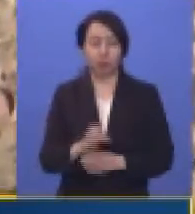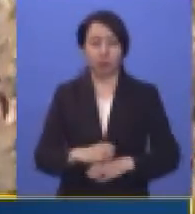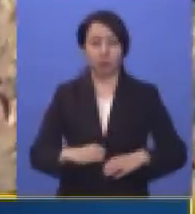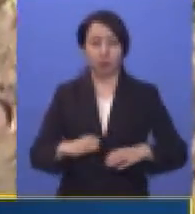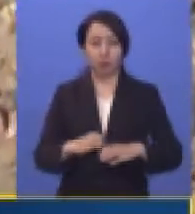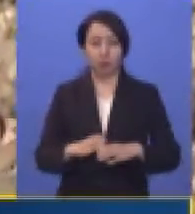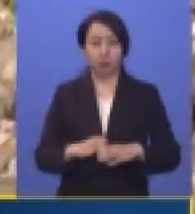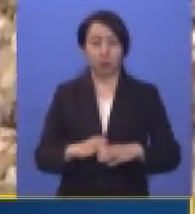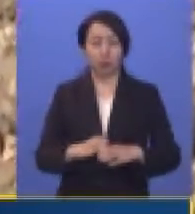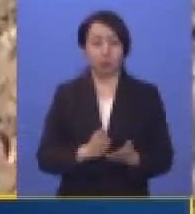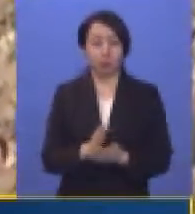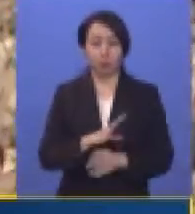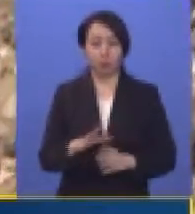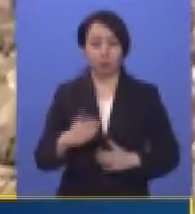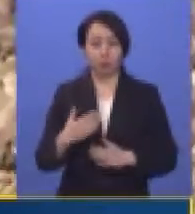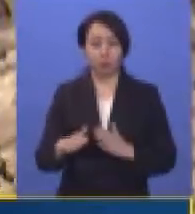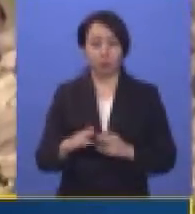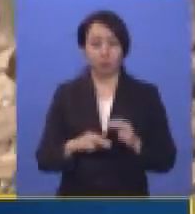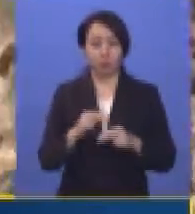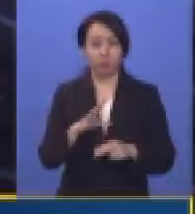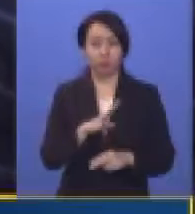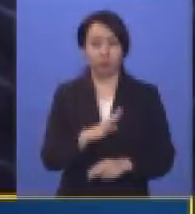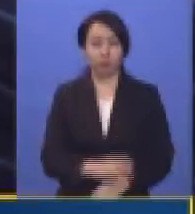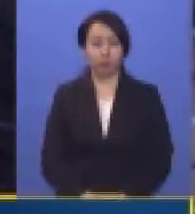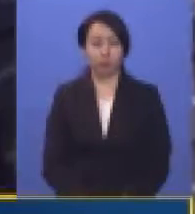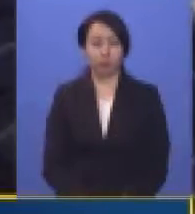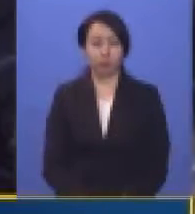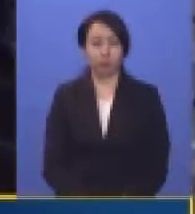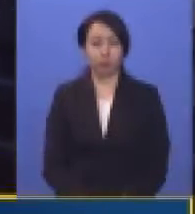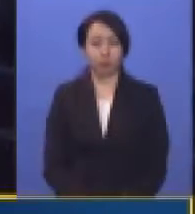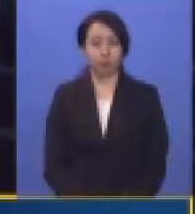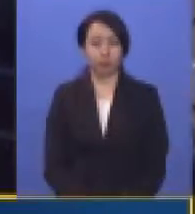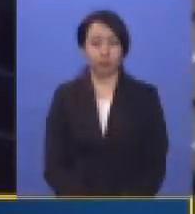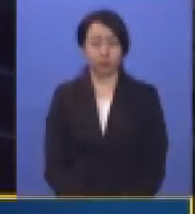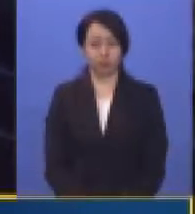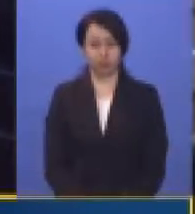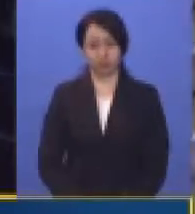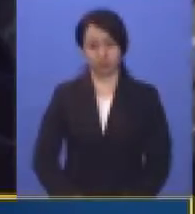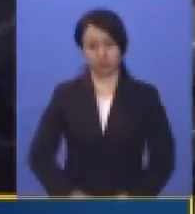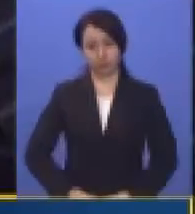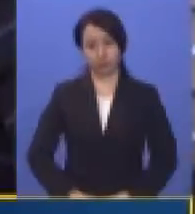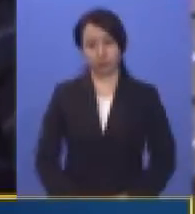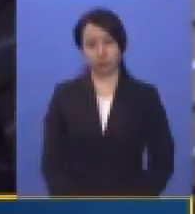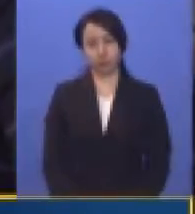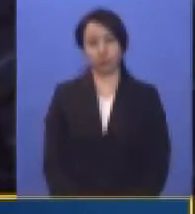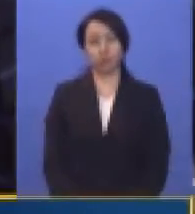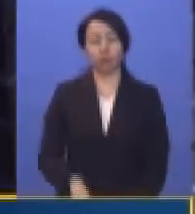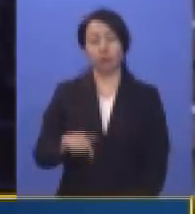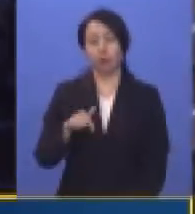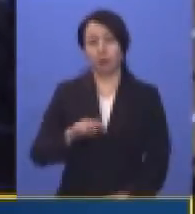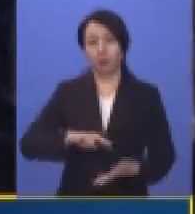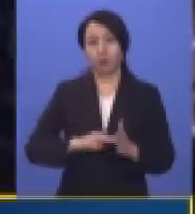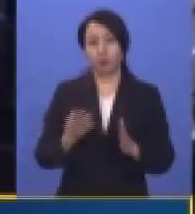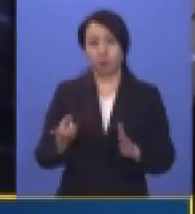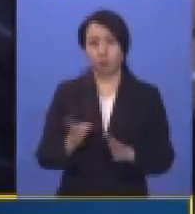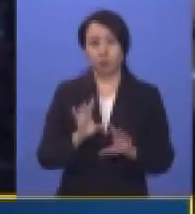шаруаны қара күзге жеткізбей аяқтау қажеттігін ескертті. Вот это вот метод, который надо тиражировать везде. Осы ресайклинг